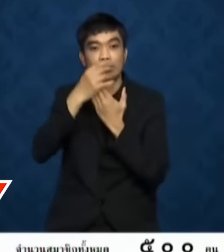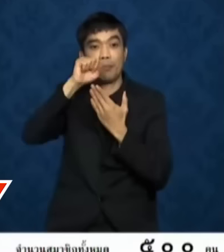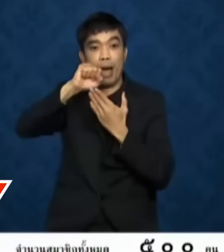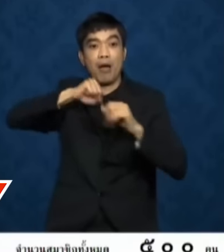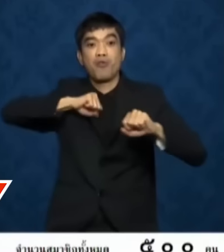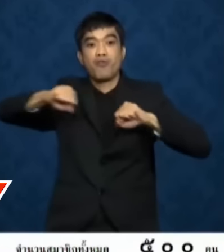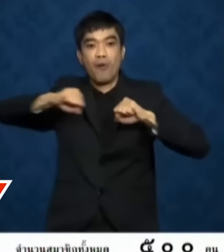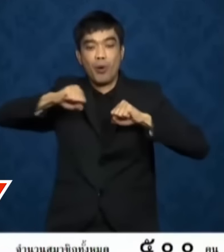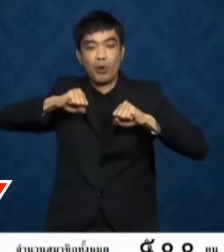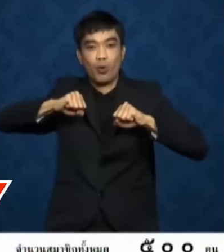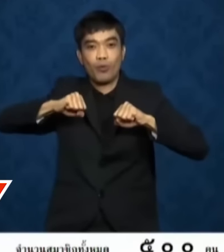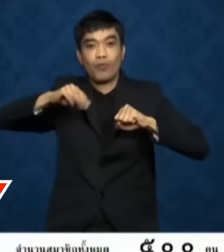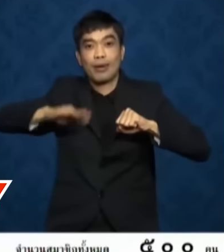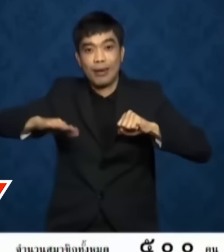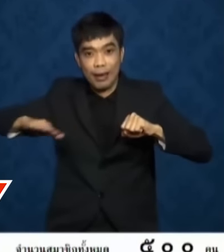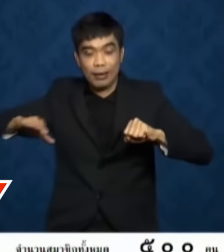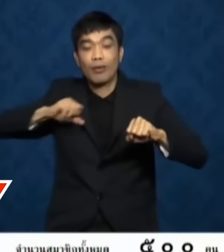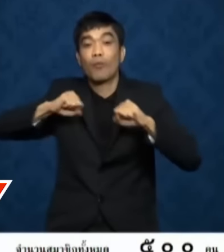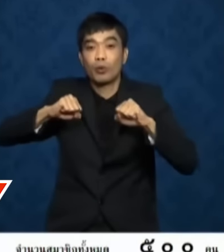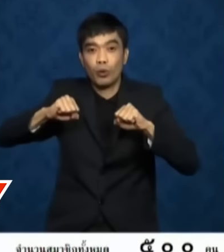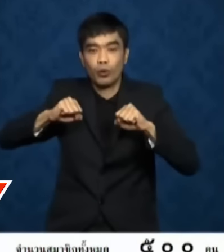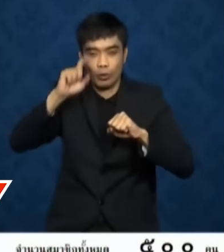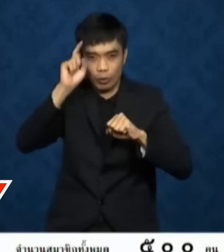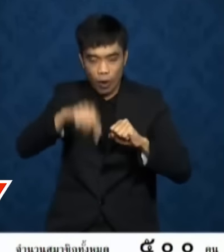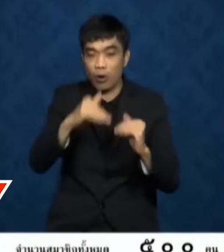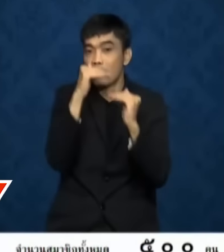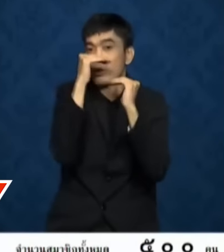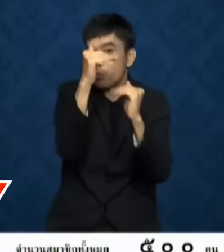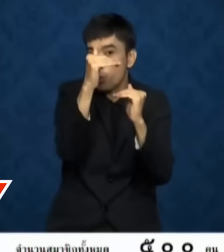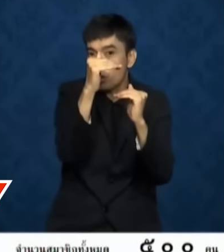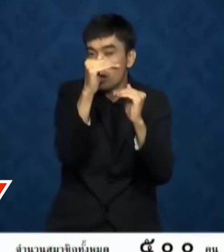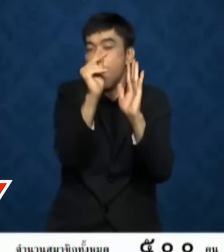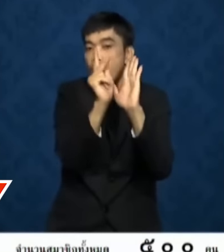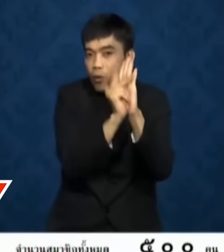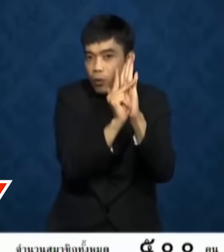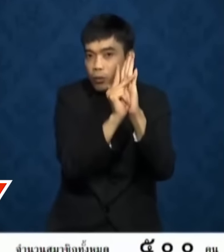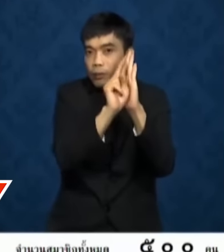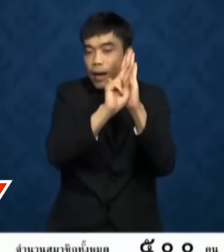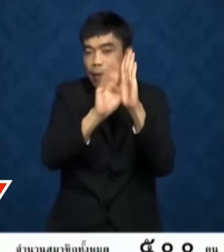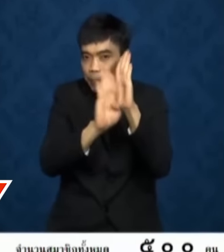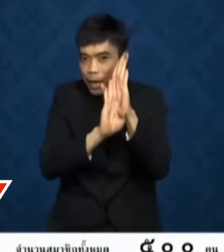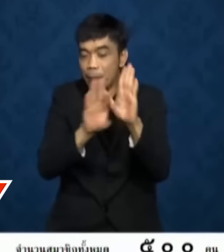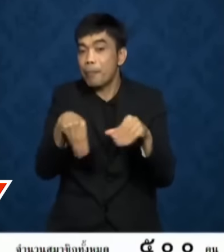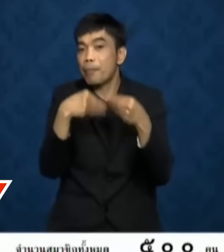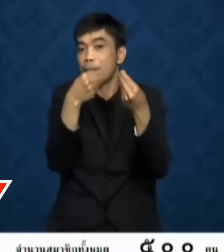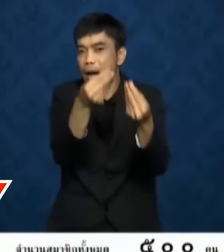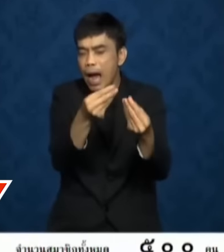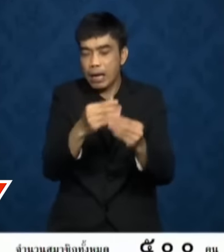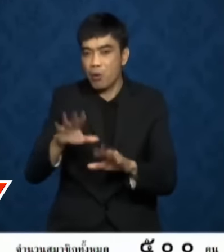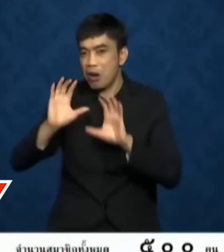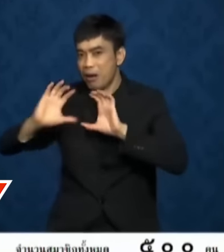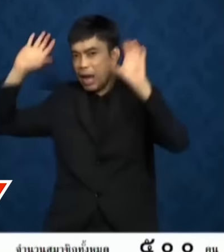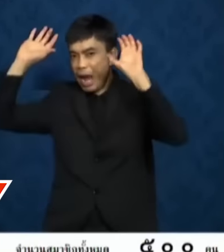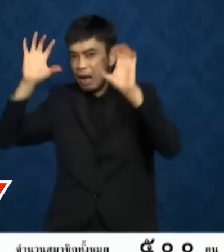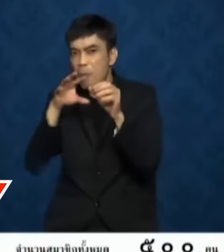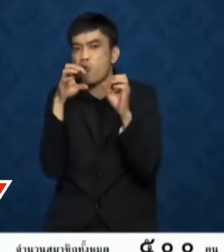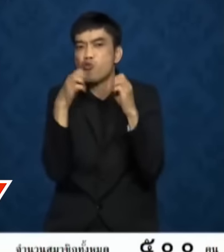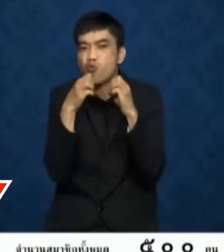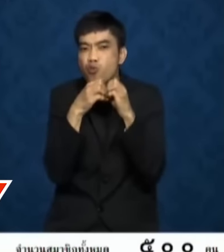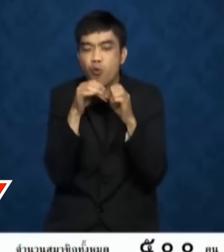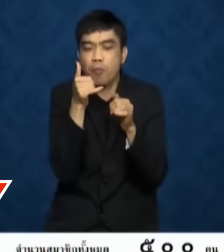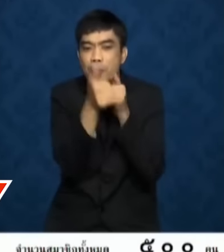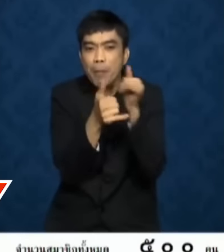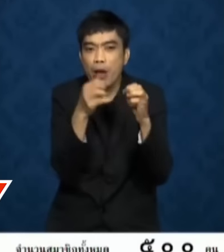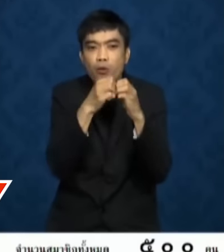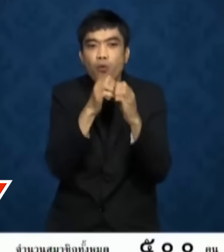ธีนึงครับที่เราจำเป็นต้องทำคือการวางเกณฑ์หรือพิจารณาเรื่องหน่วยงานที่กำกับดูแลเพื่อให้รัฐนั้นไม่มาแทรกแซงเนื้อหาโครงการที่เยาวชนนั้น